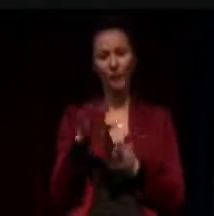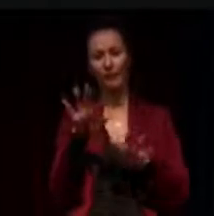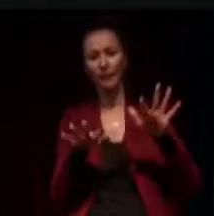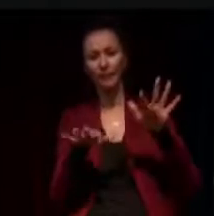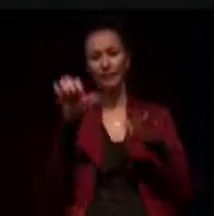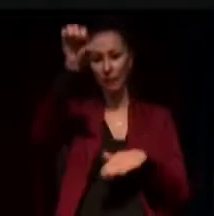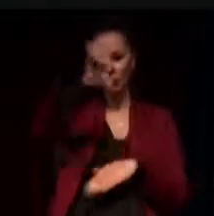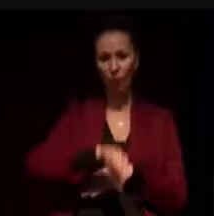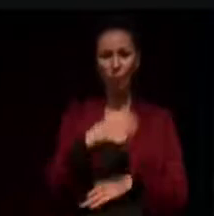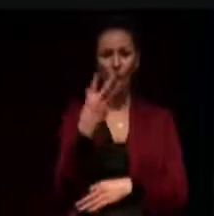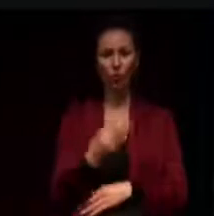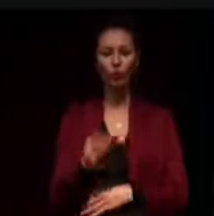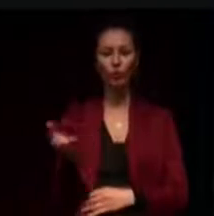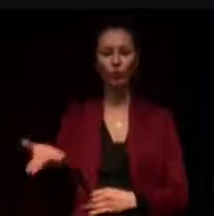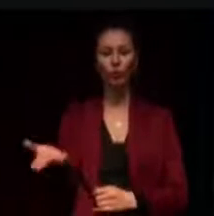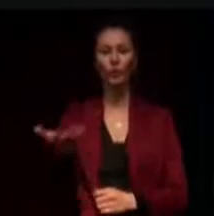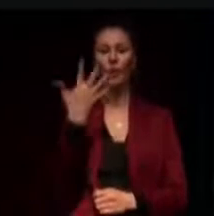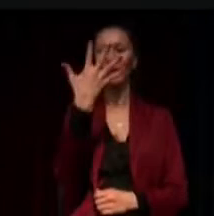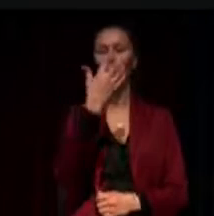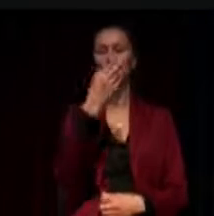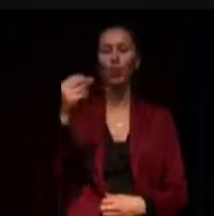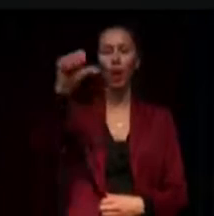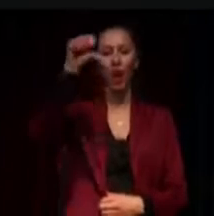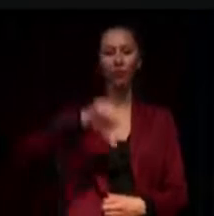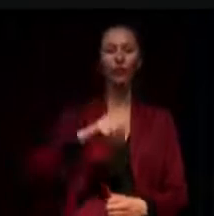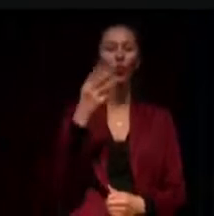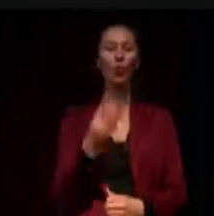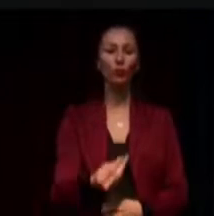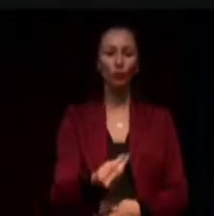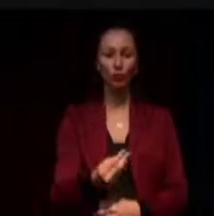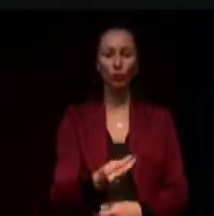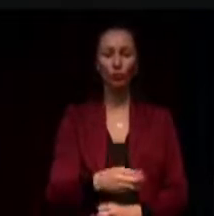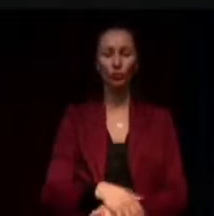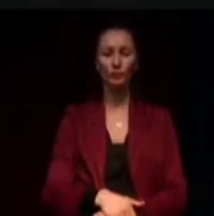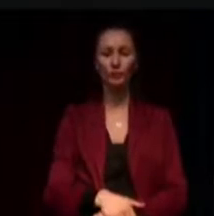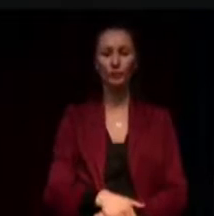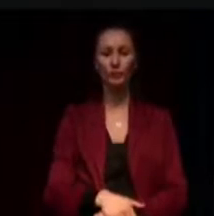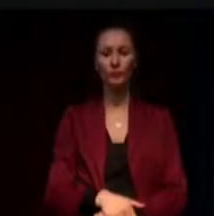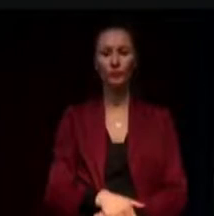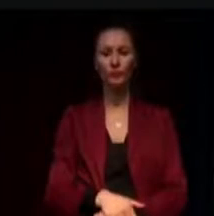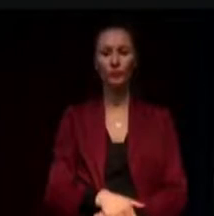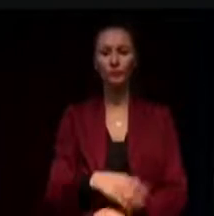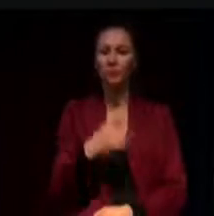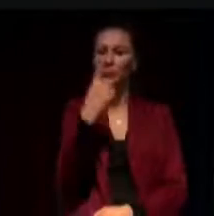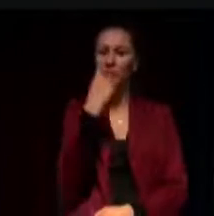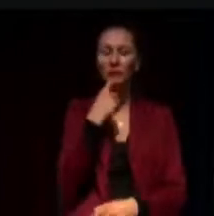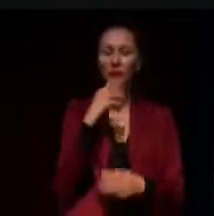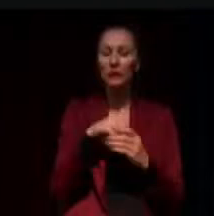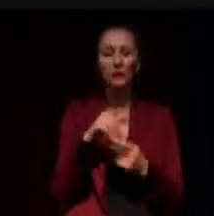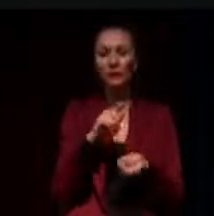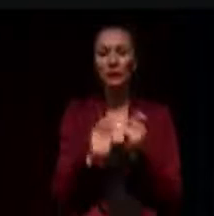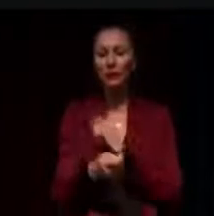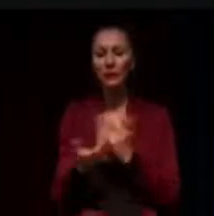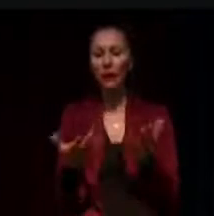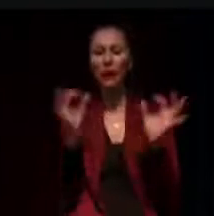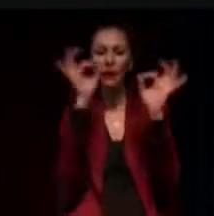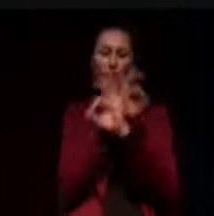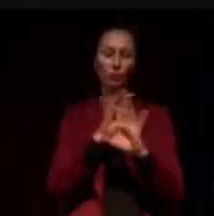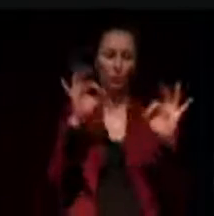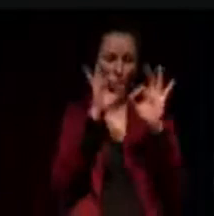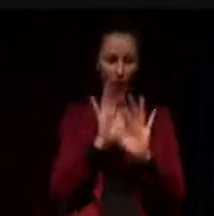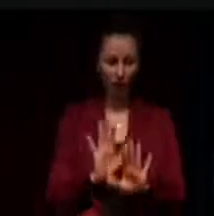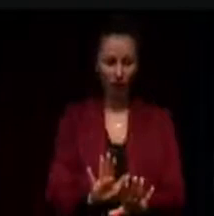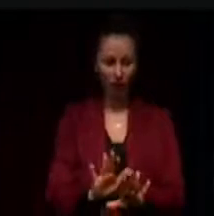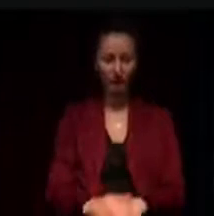Aşağıya inmiş arkadaşlar. 5 milyon aşağıya inmiş. Bir yılda ne değişti? Hiçbir şey. Bir